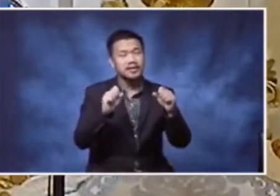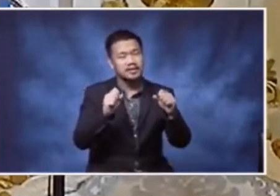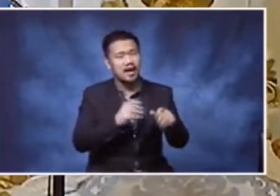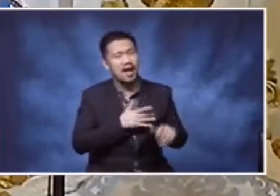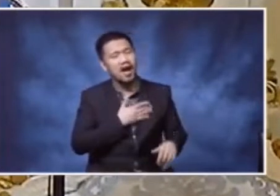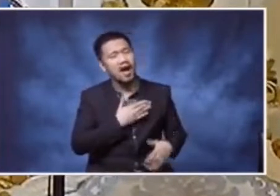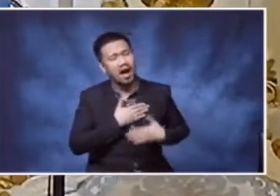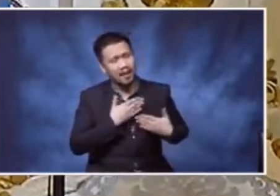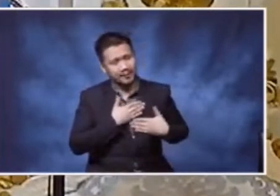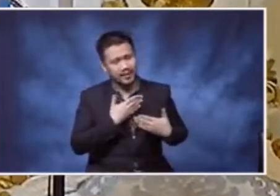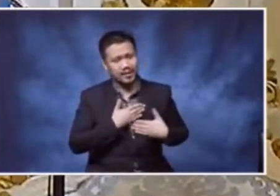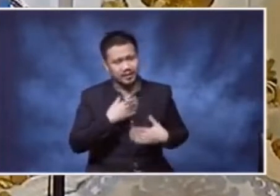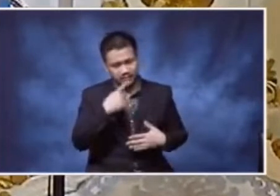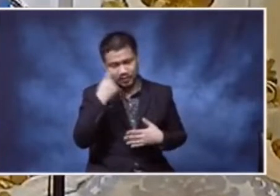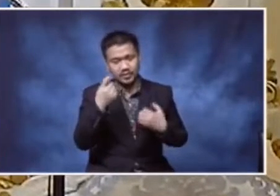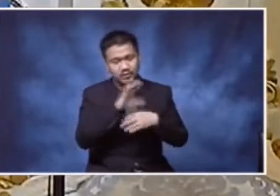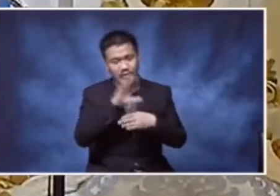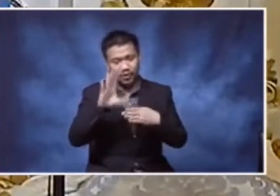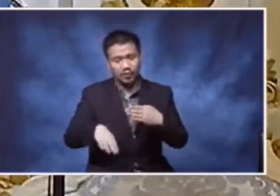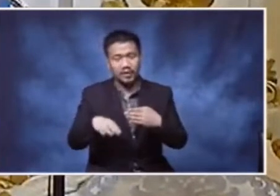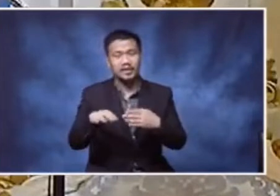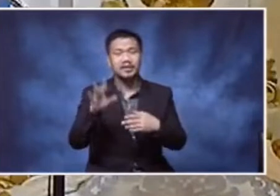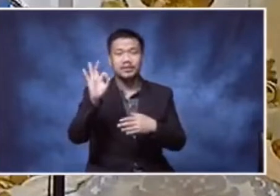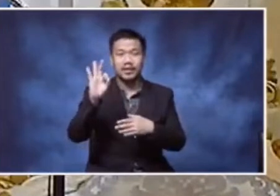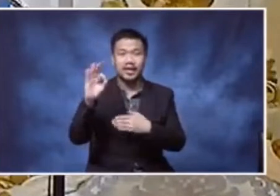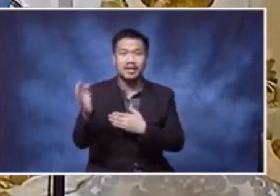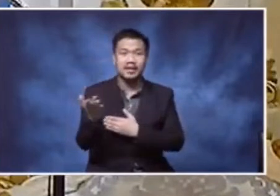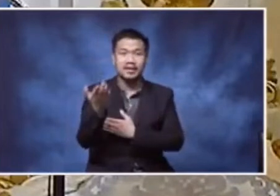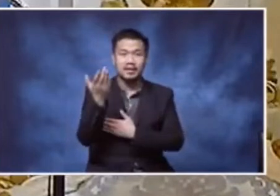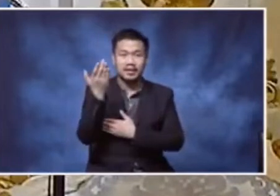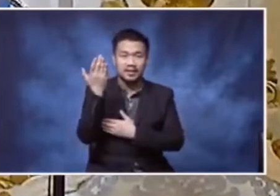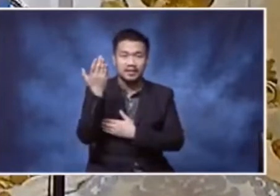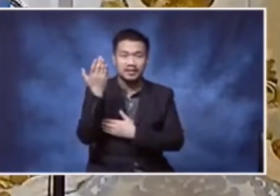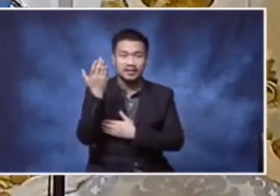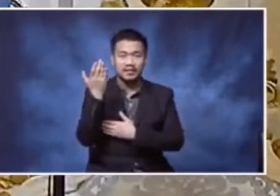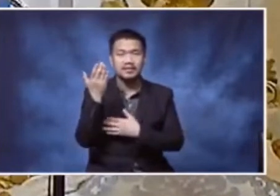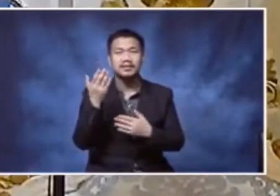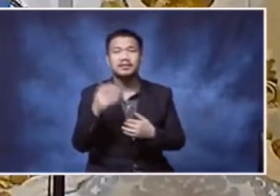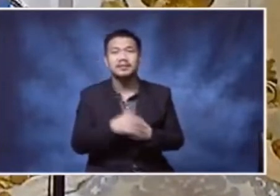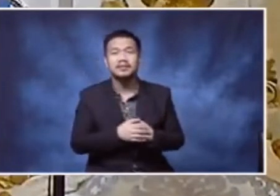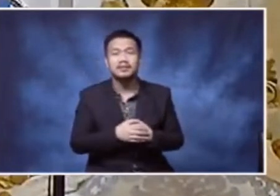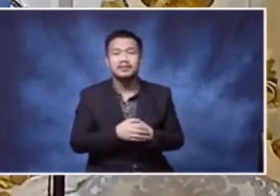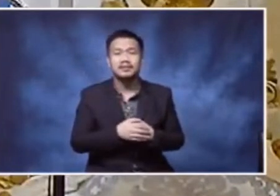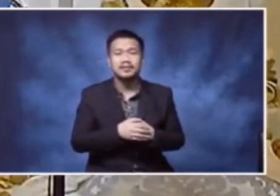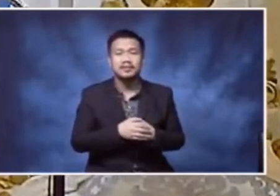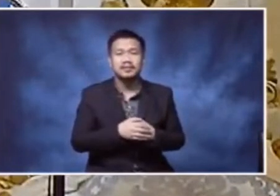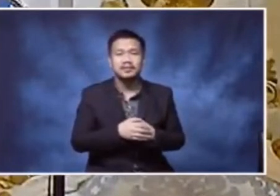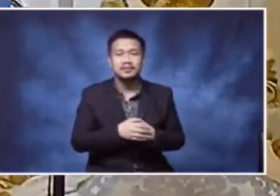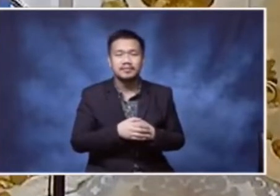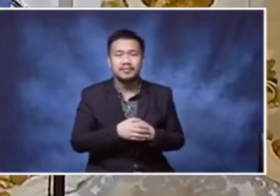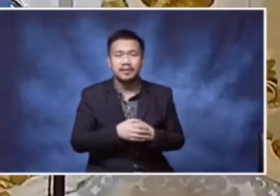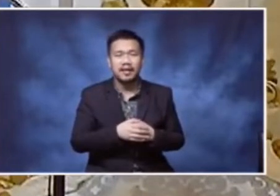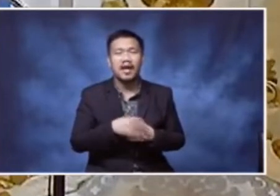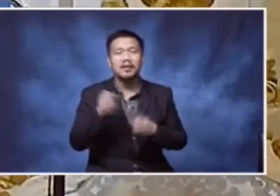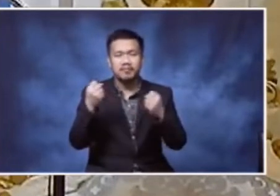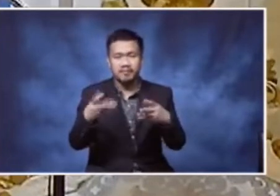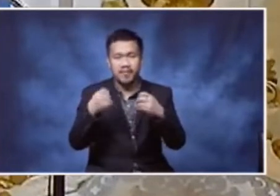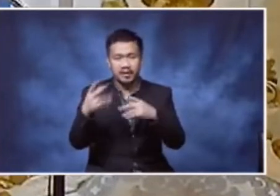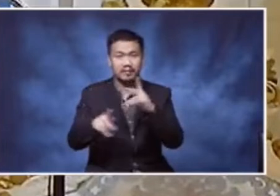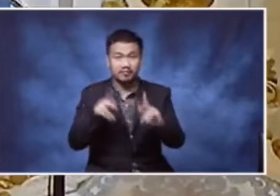gabi. At maraming mga tao'y nadadala, hindi sa preaching namin sa pulpito, ngunit